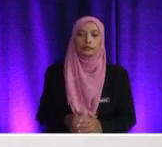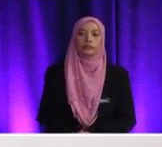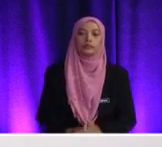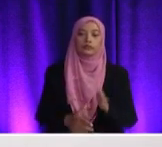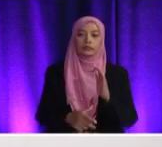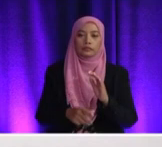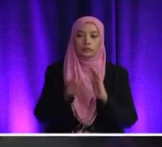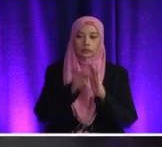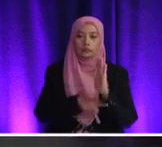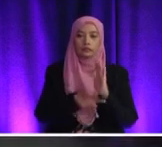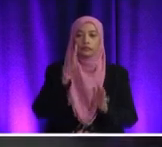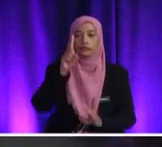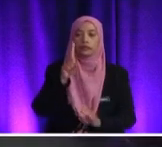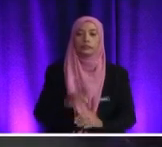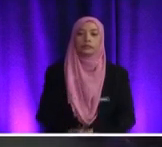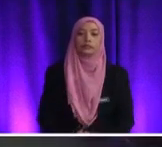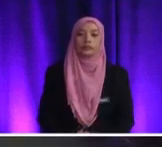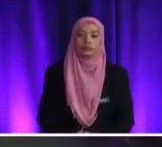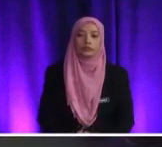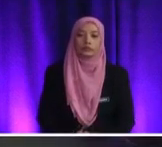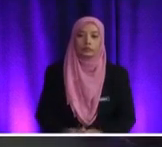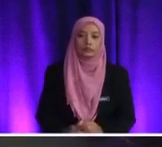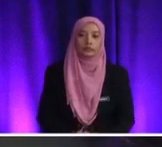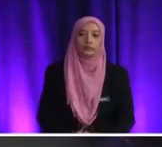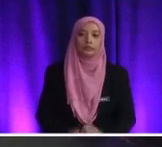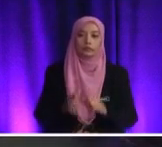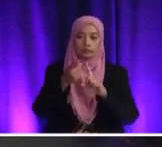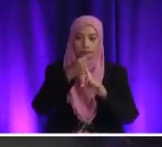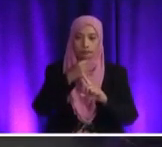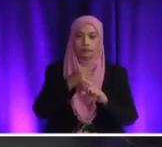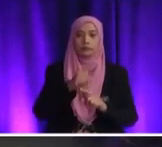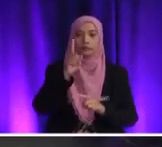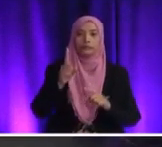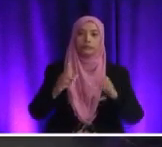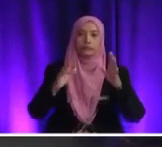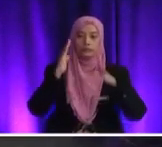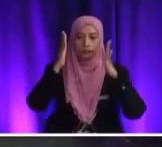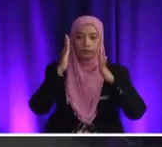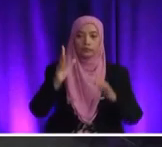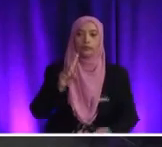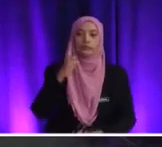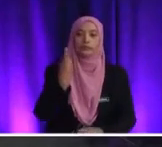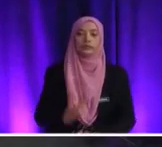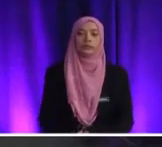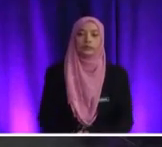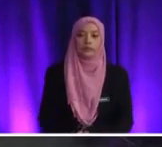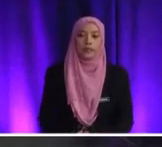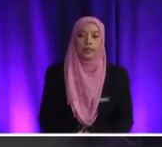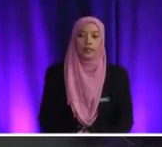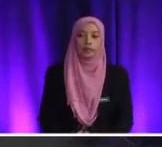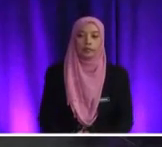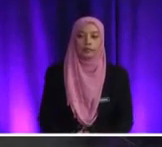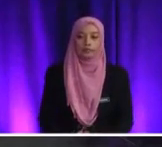salju uh itu deh kalo pake fashion memang perlu tahu banyak